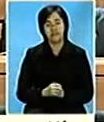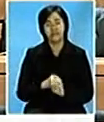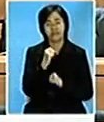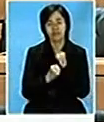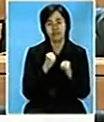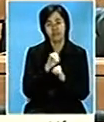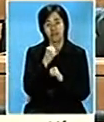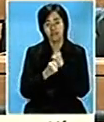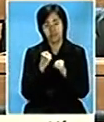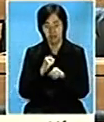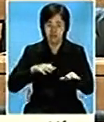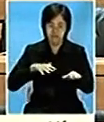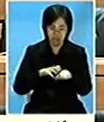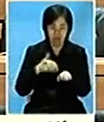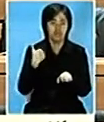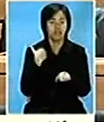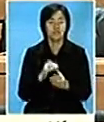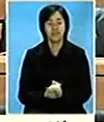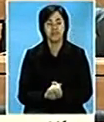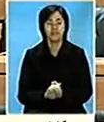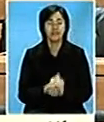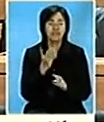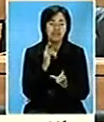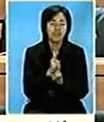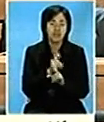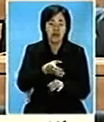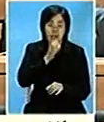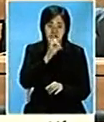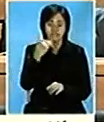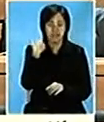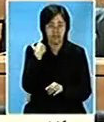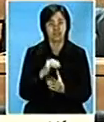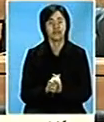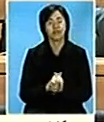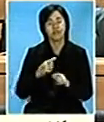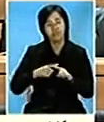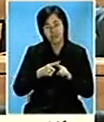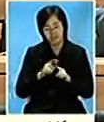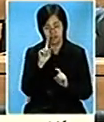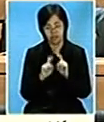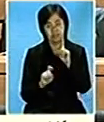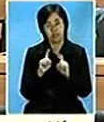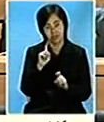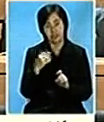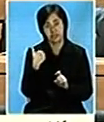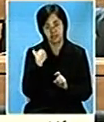ที่ได้อุบัติเหตุนะครับจากการดื่มเหล้านะครับไม่ว่าบาดเจ็บหรือล้มตายมากกว่า